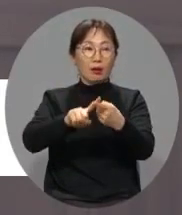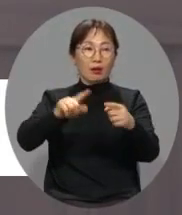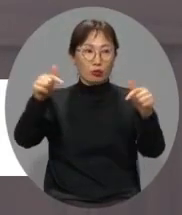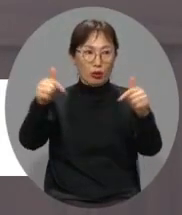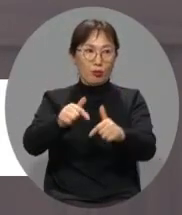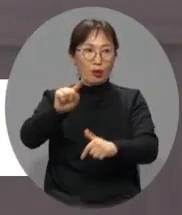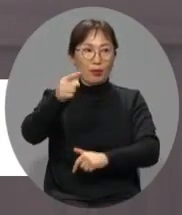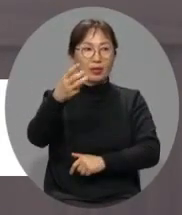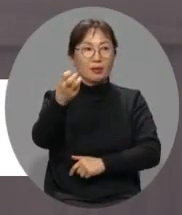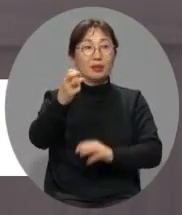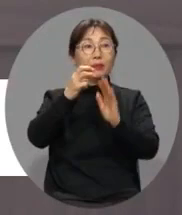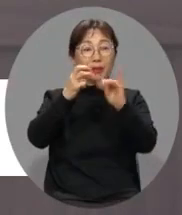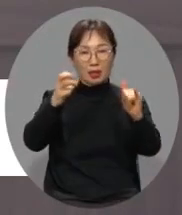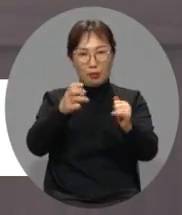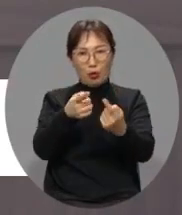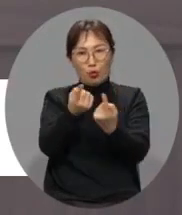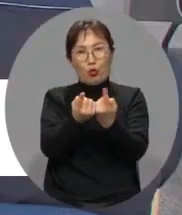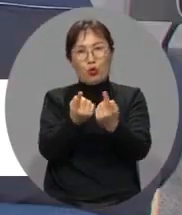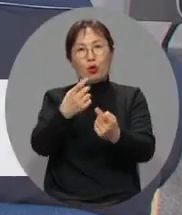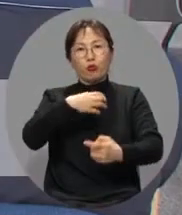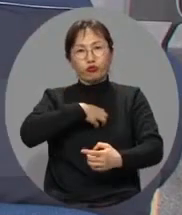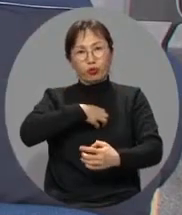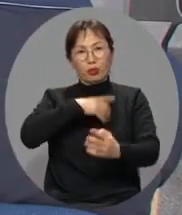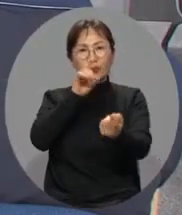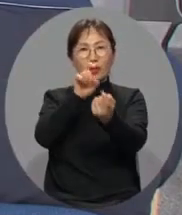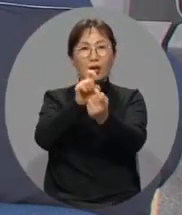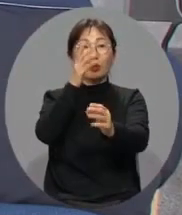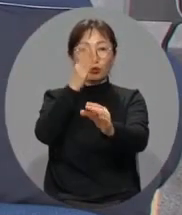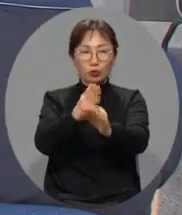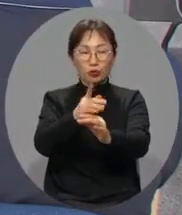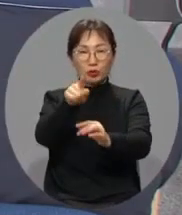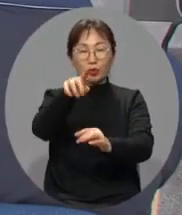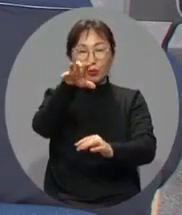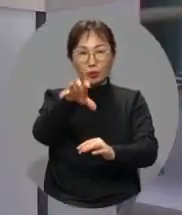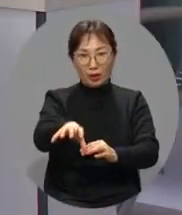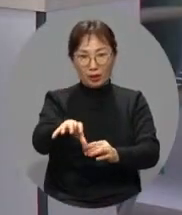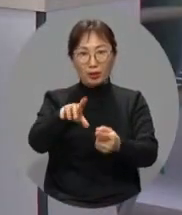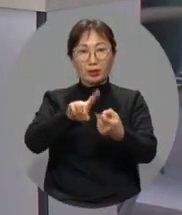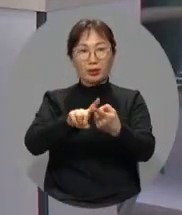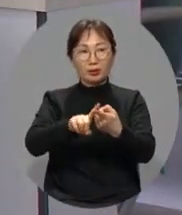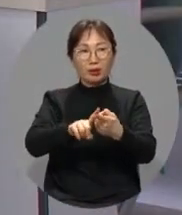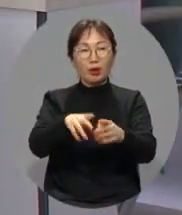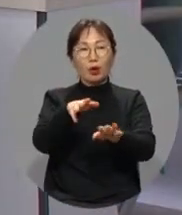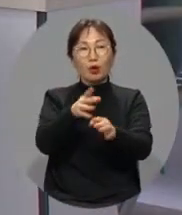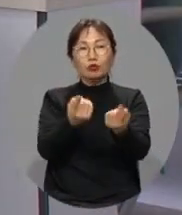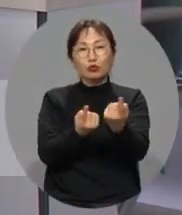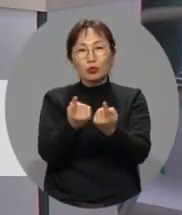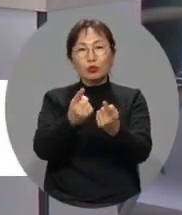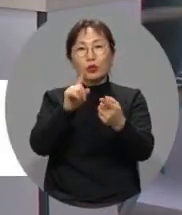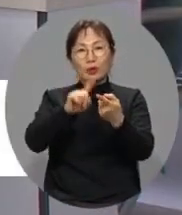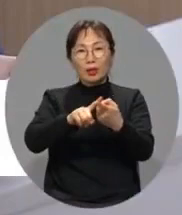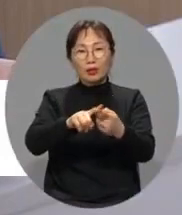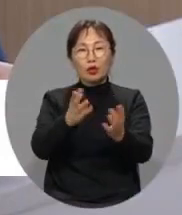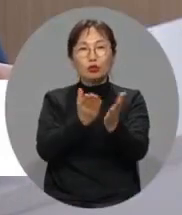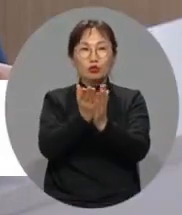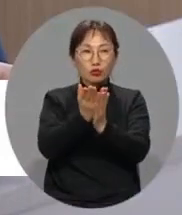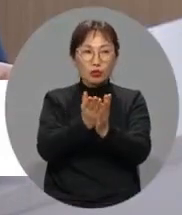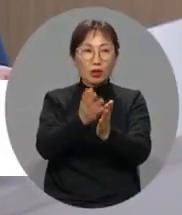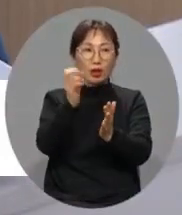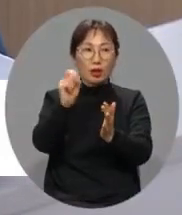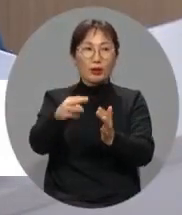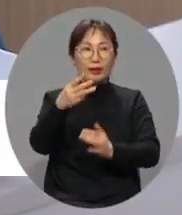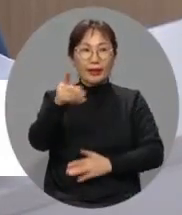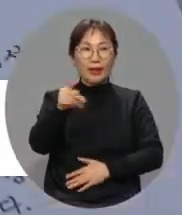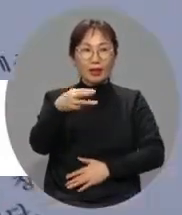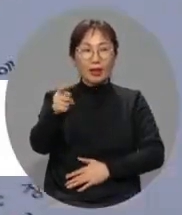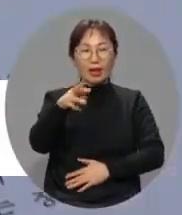명이 구조조정 위기를 맞고 있다. 노조는 현대중공업과 최근 구조조정에 들어간 군산 타타대우의 수순을